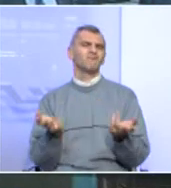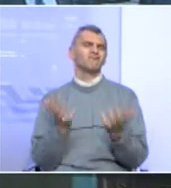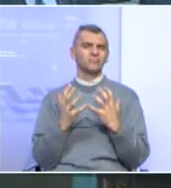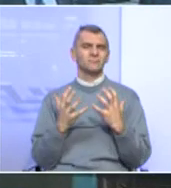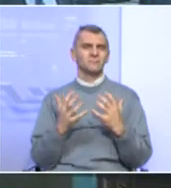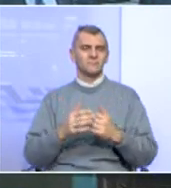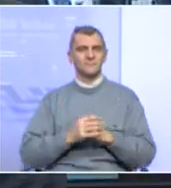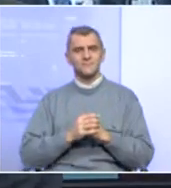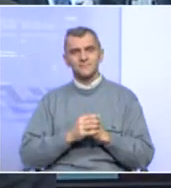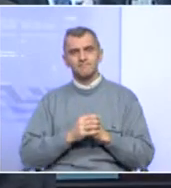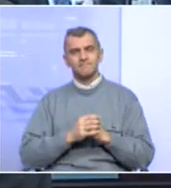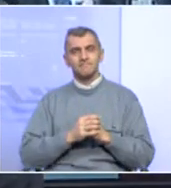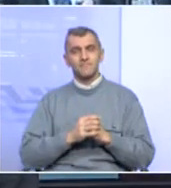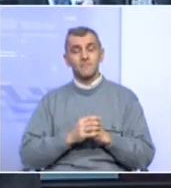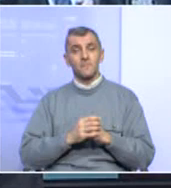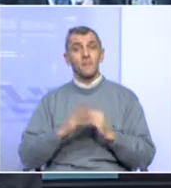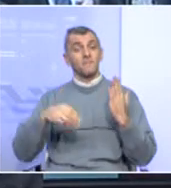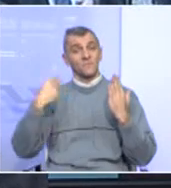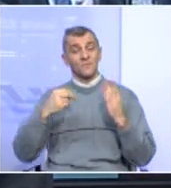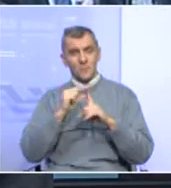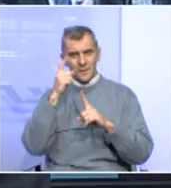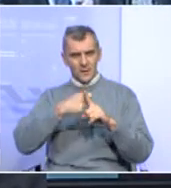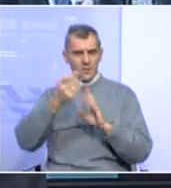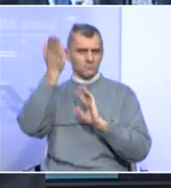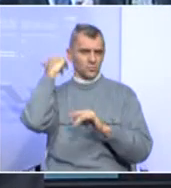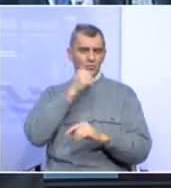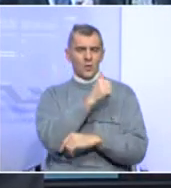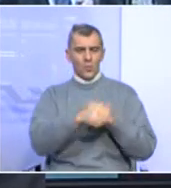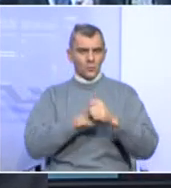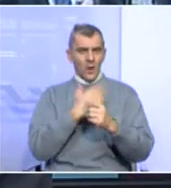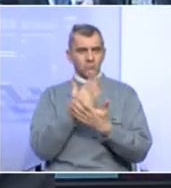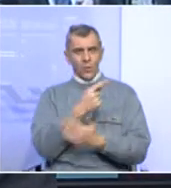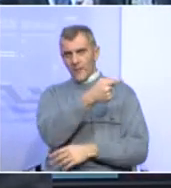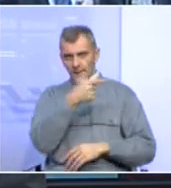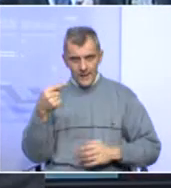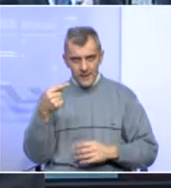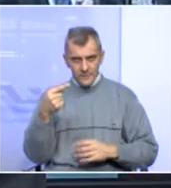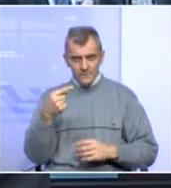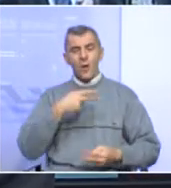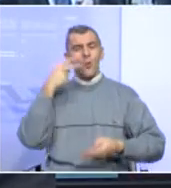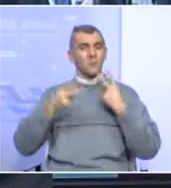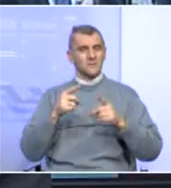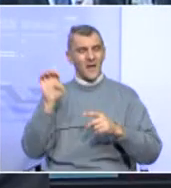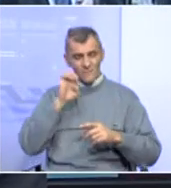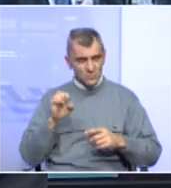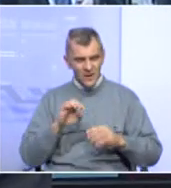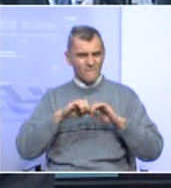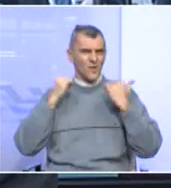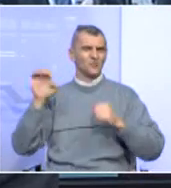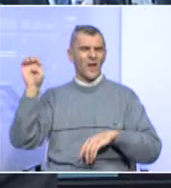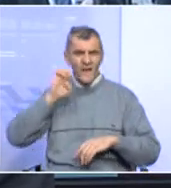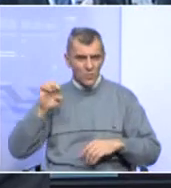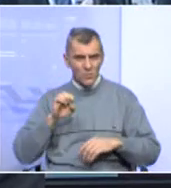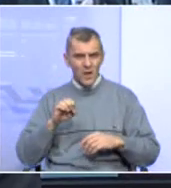za Bosnu i Hercegovinu. Izveštaj PIK-a za prošlu godinu bio je negativan, izveštaj Evropska komisija također, Vijeće Evrope,